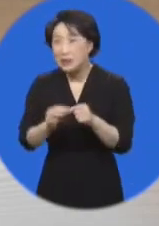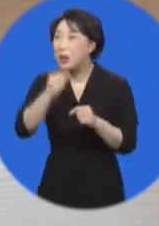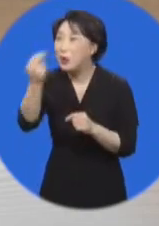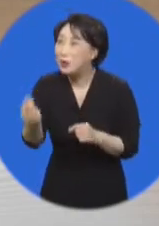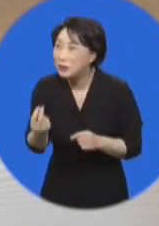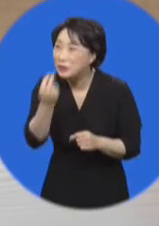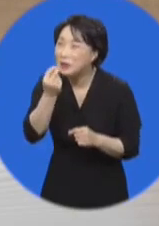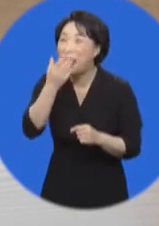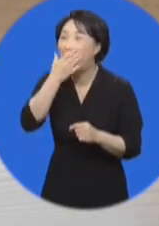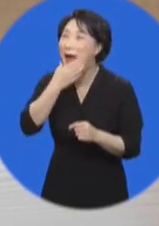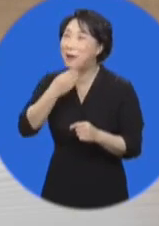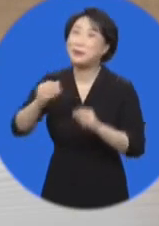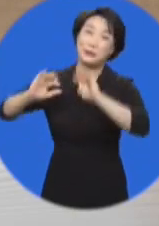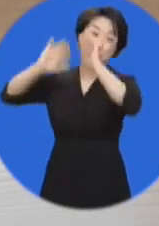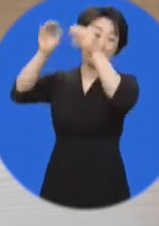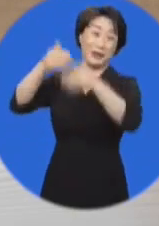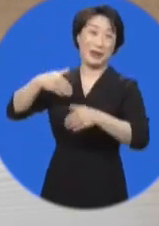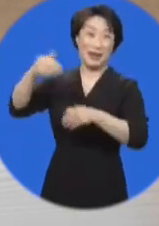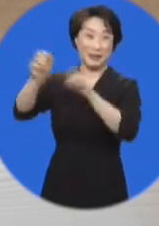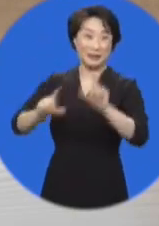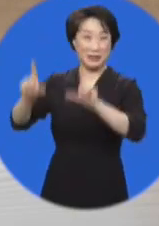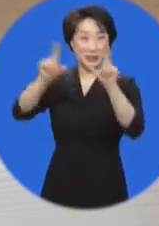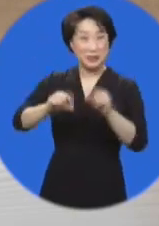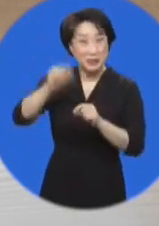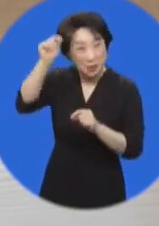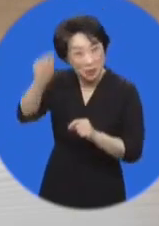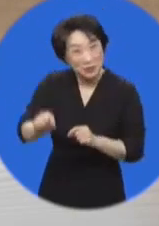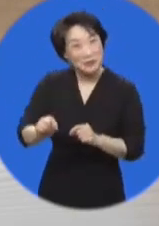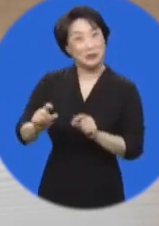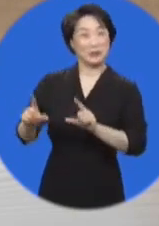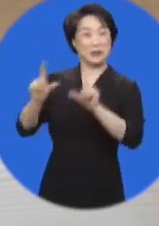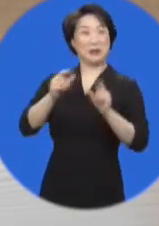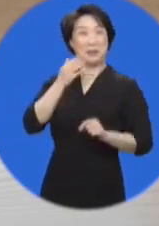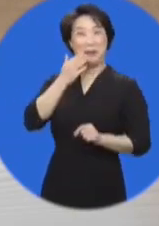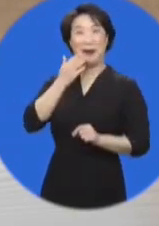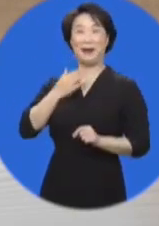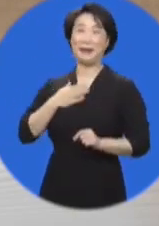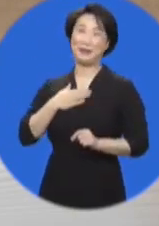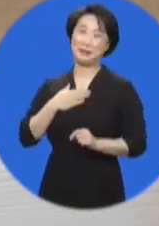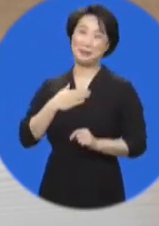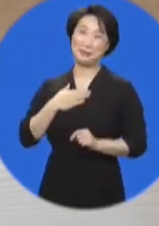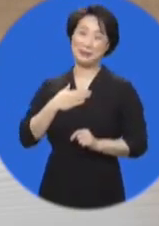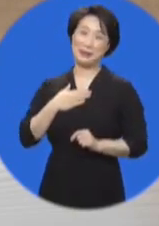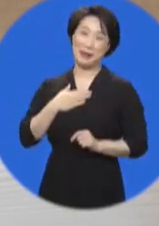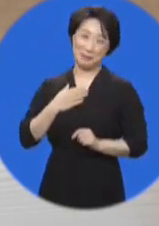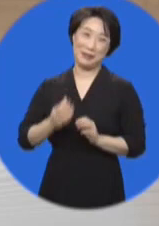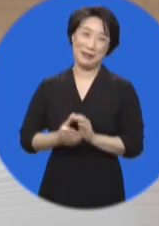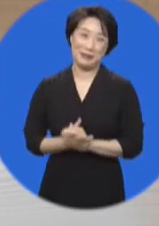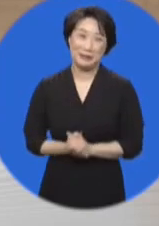영생하는 행복한 천국에서 영원히 살게 될 것입니다.